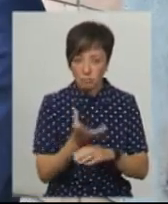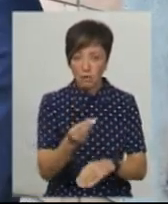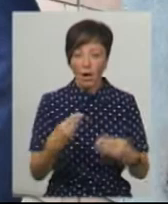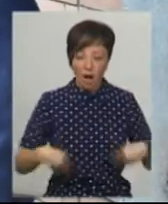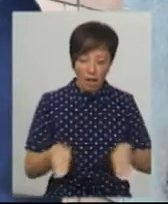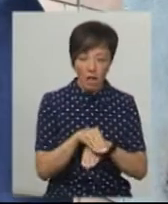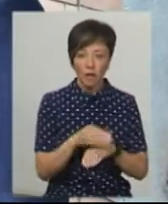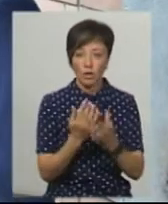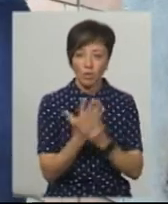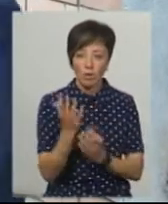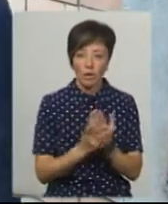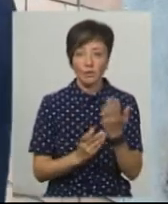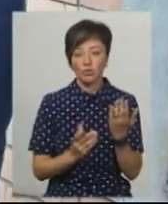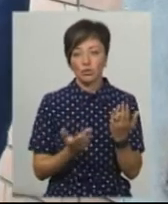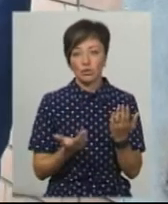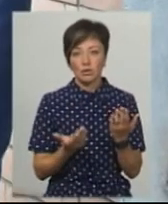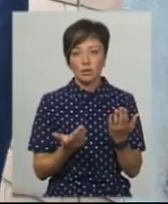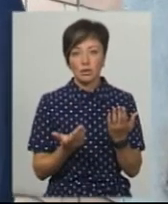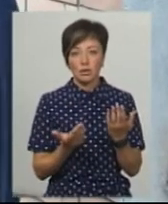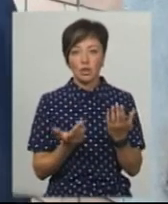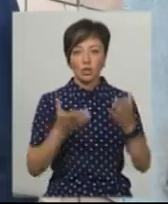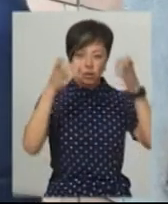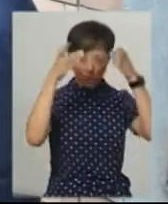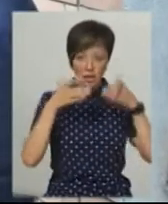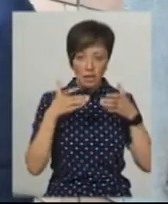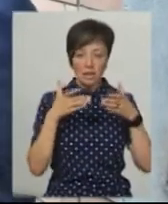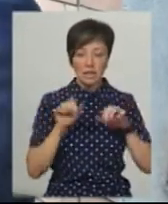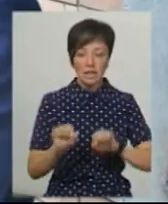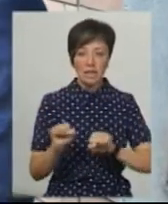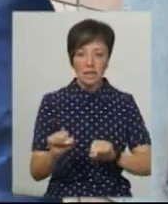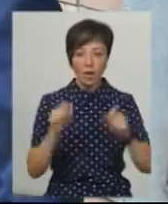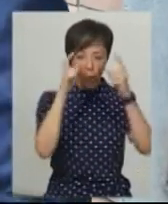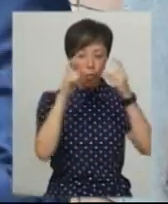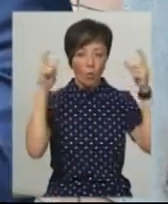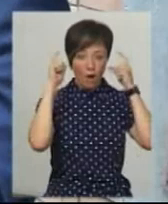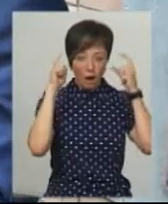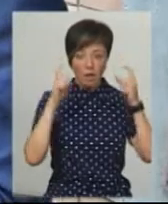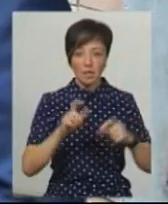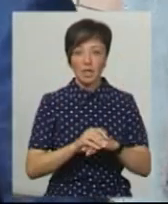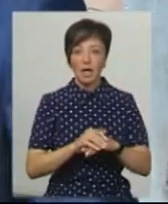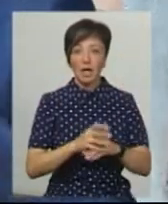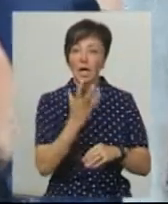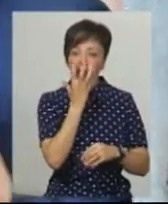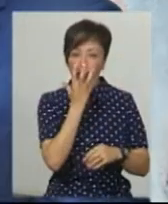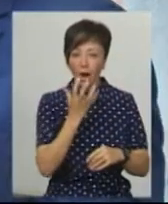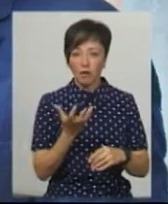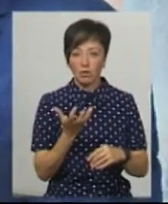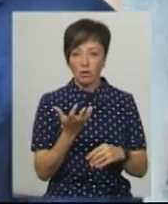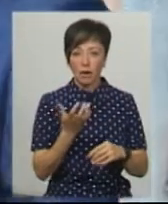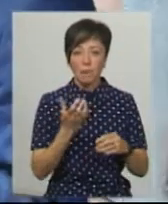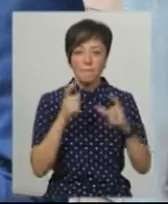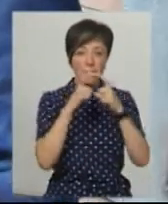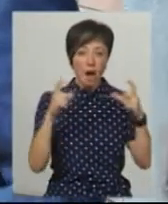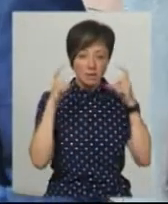халати, перчатки, щитки одноразові захисні, окуляри, і респіратори, одноразові